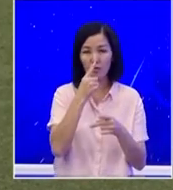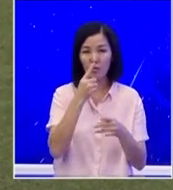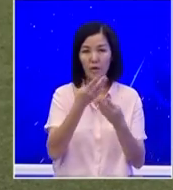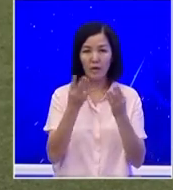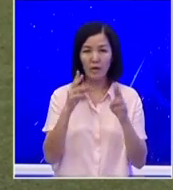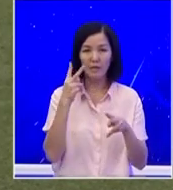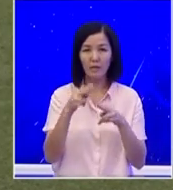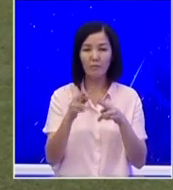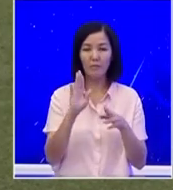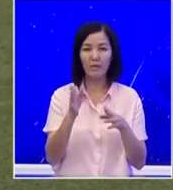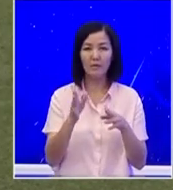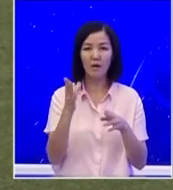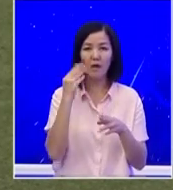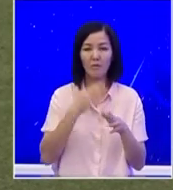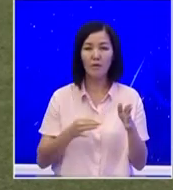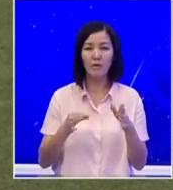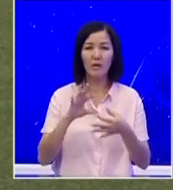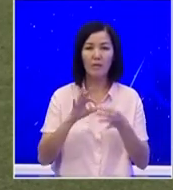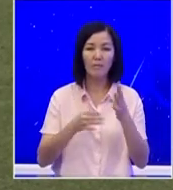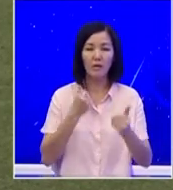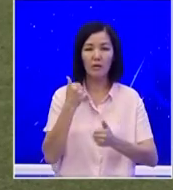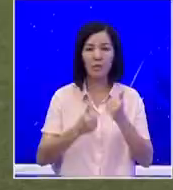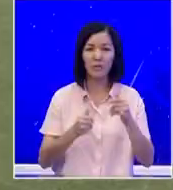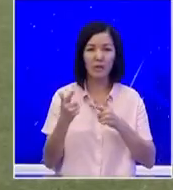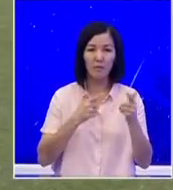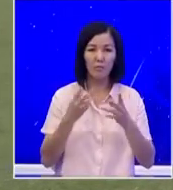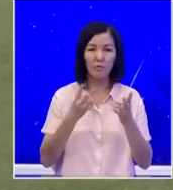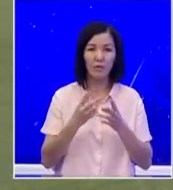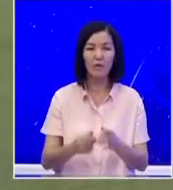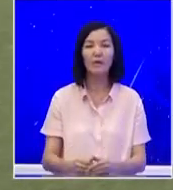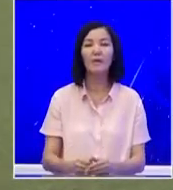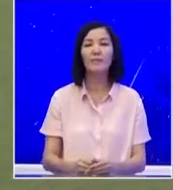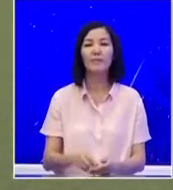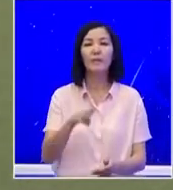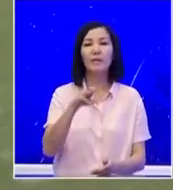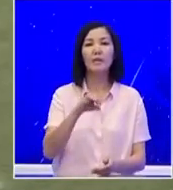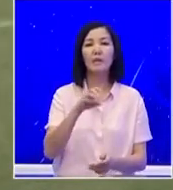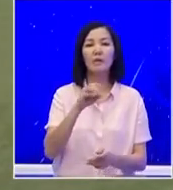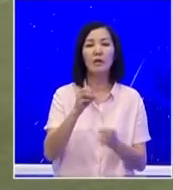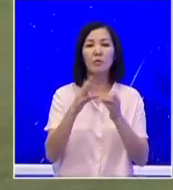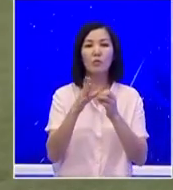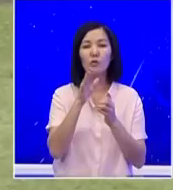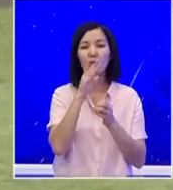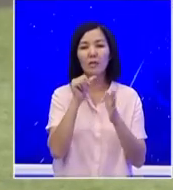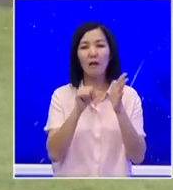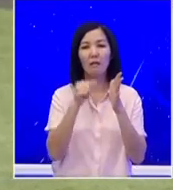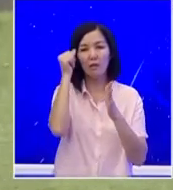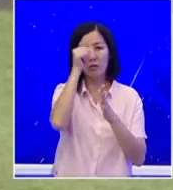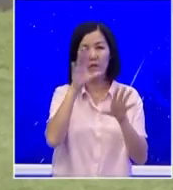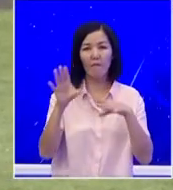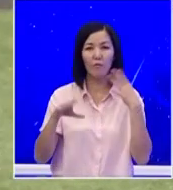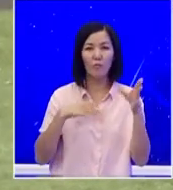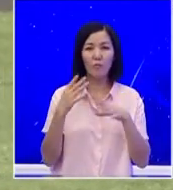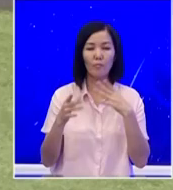чемпионаттары бар, Алматы облысының чемпионаттары бар, соған балалар бабында болу керек. Темірлан Манапов биыл 13 жаста, 6 жылдан бері футболмен айналысып